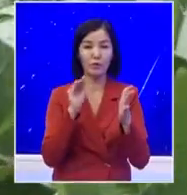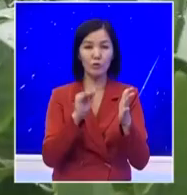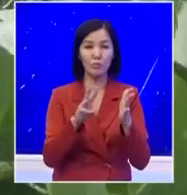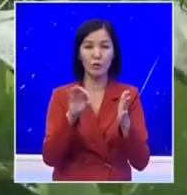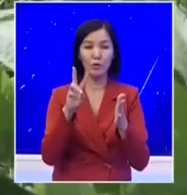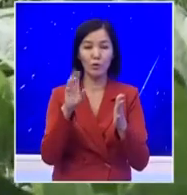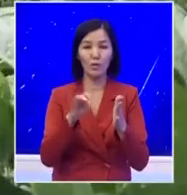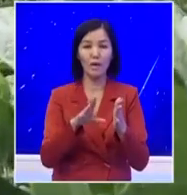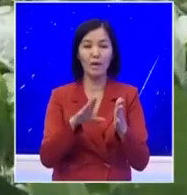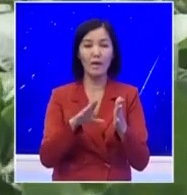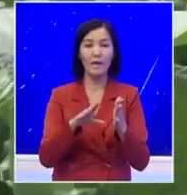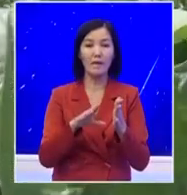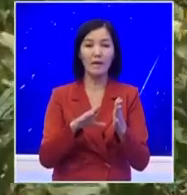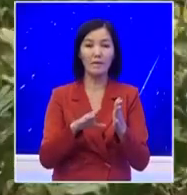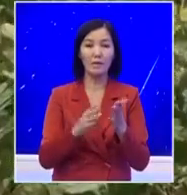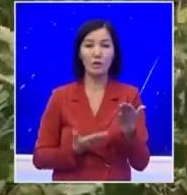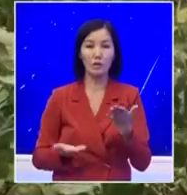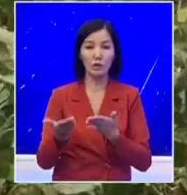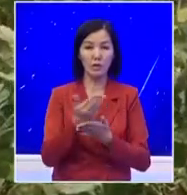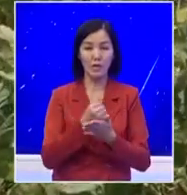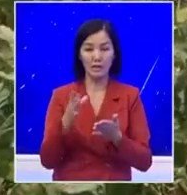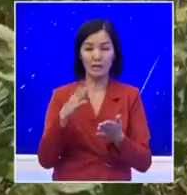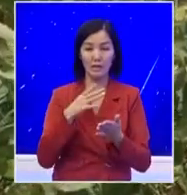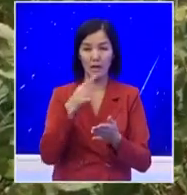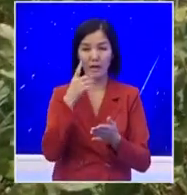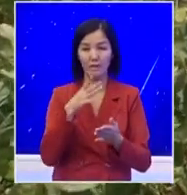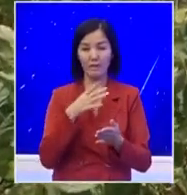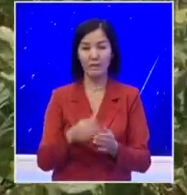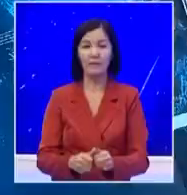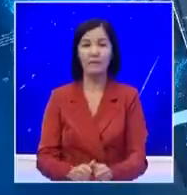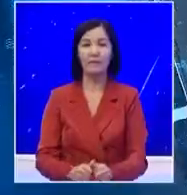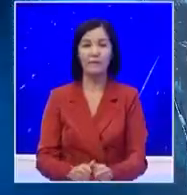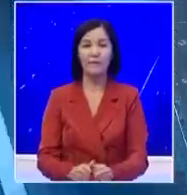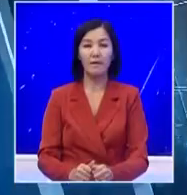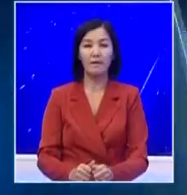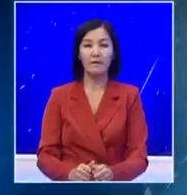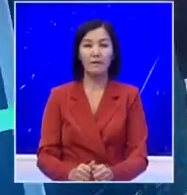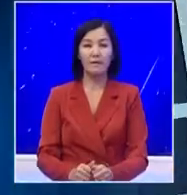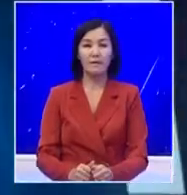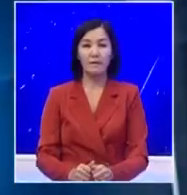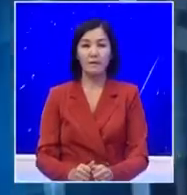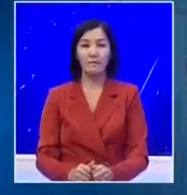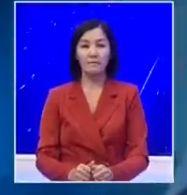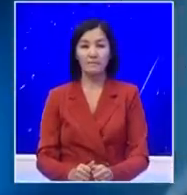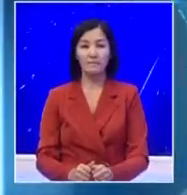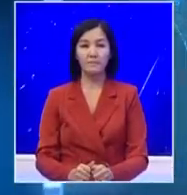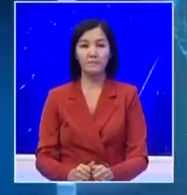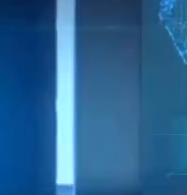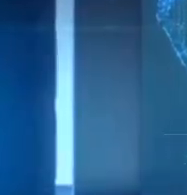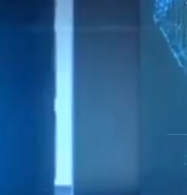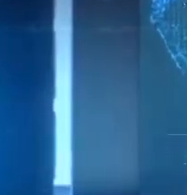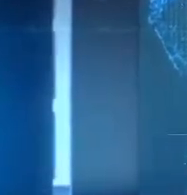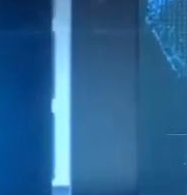аса астық аман есен қамбаға құйылғанын жеткізді вице-министр. Құрманжан Қасымжанұлы, Аманжол